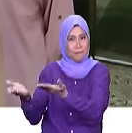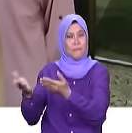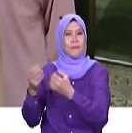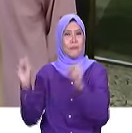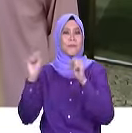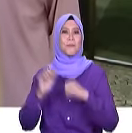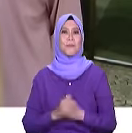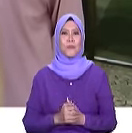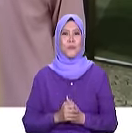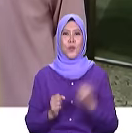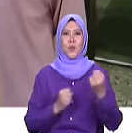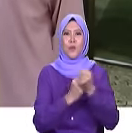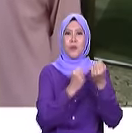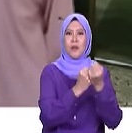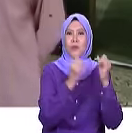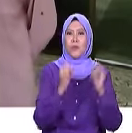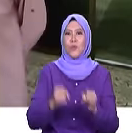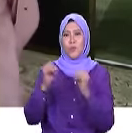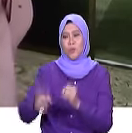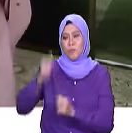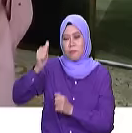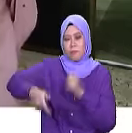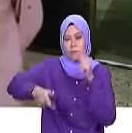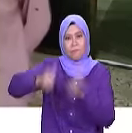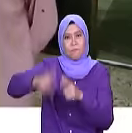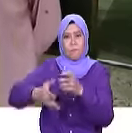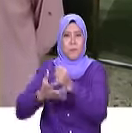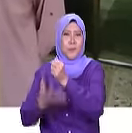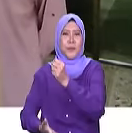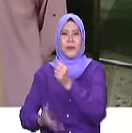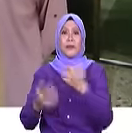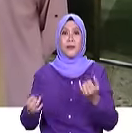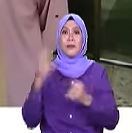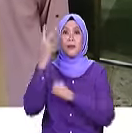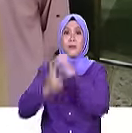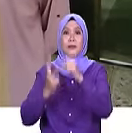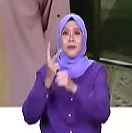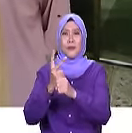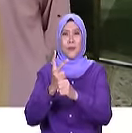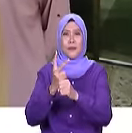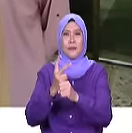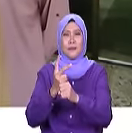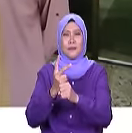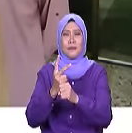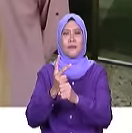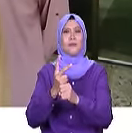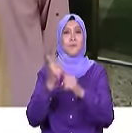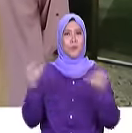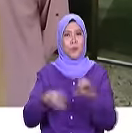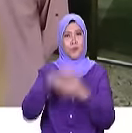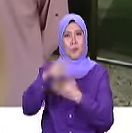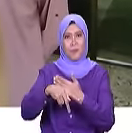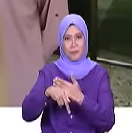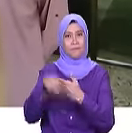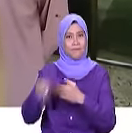itu, sumbangan daripada orang persorangan. Robot ni dah lebih 3 tahun kita buat robot